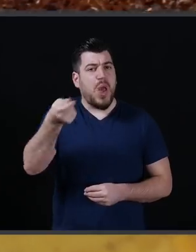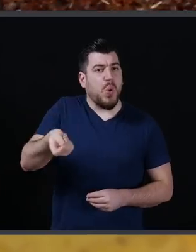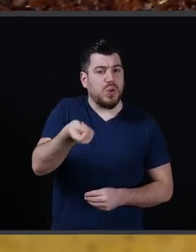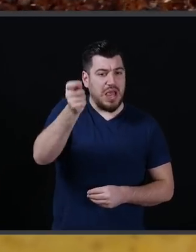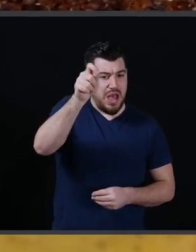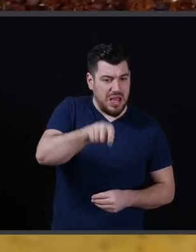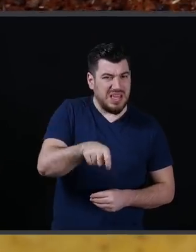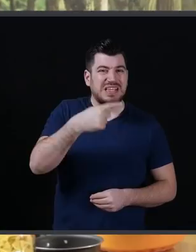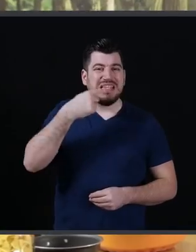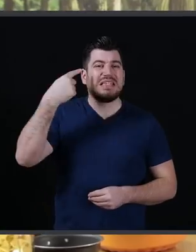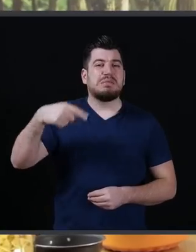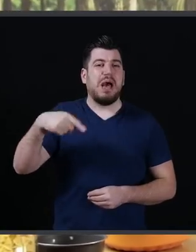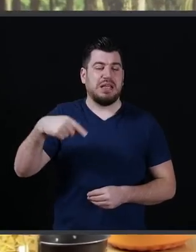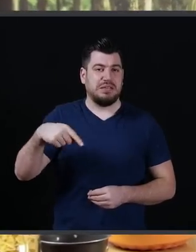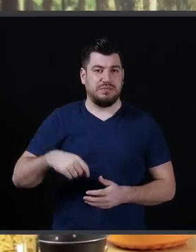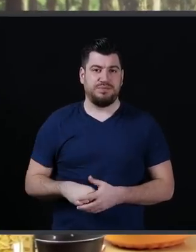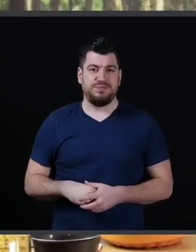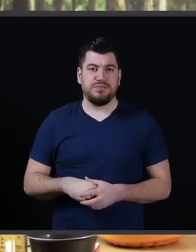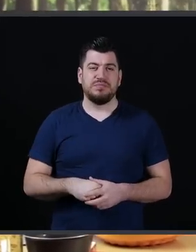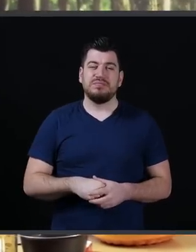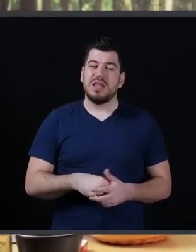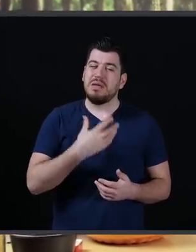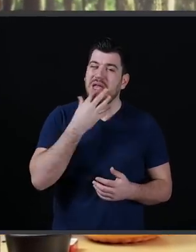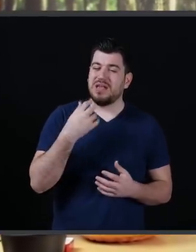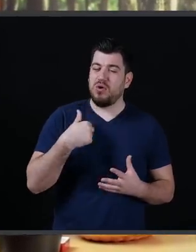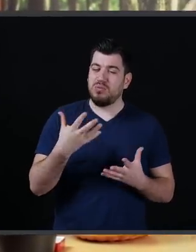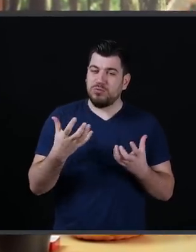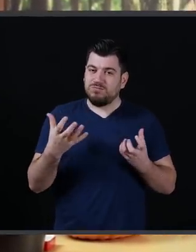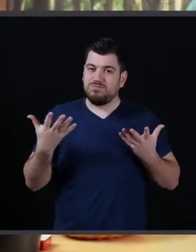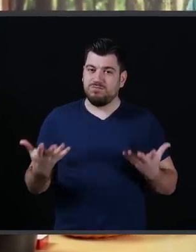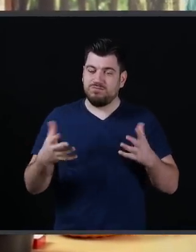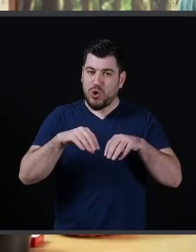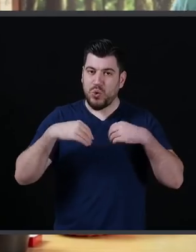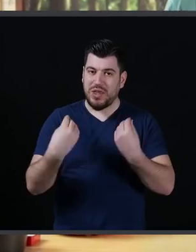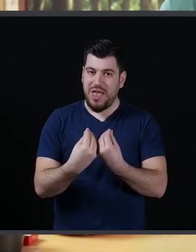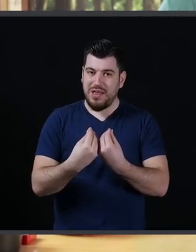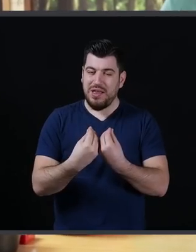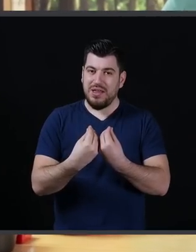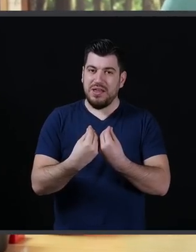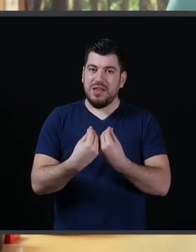έξτρα χαρακτήρα Να το πω στο κέικ Δηλαδή δεν θα γίνει απλά ένα κέικ βανιλιές Θα γίνει ένα αστρονομικά